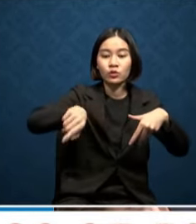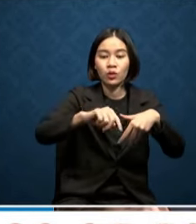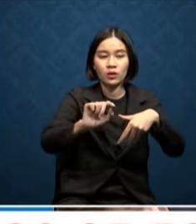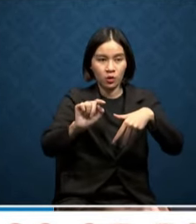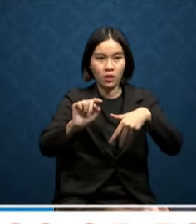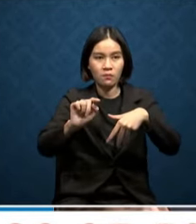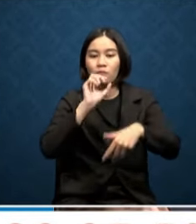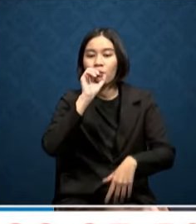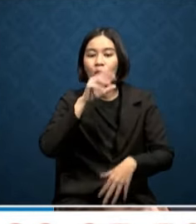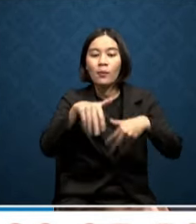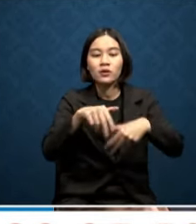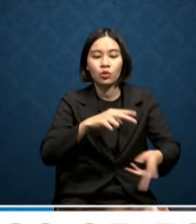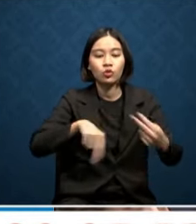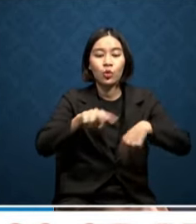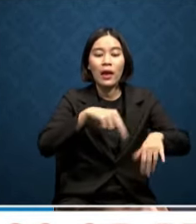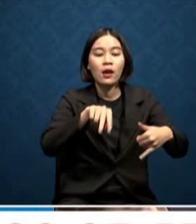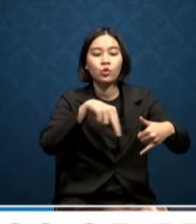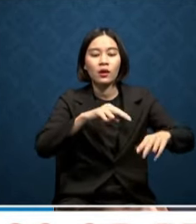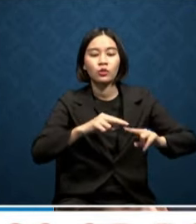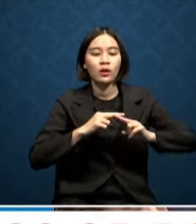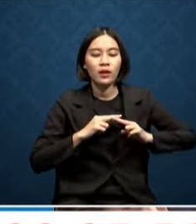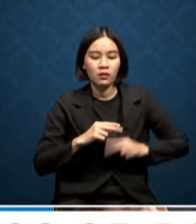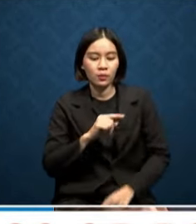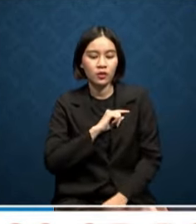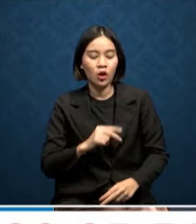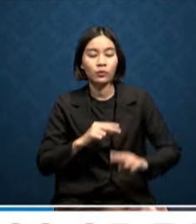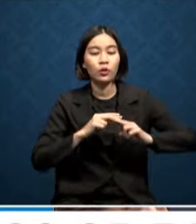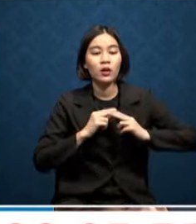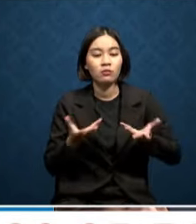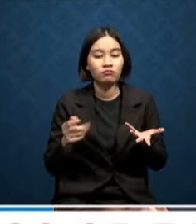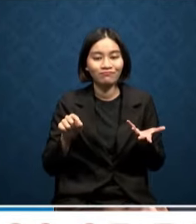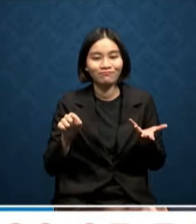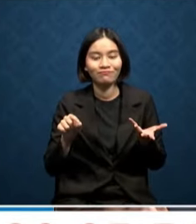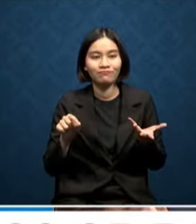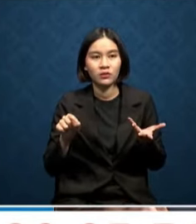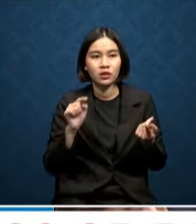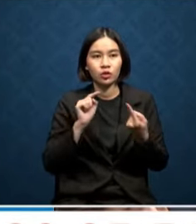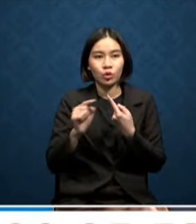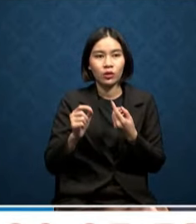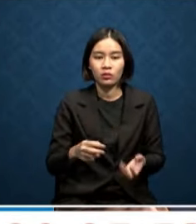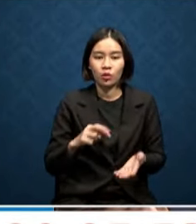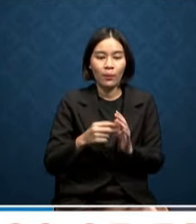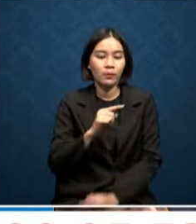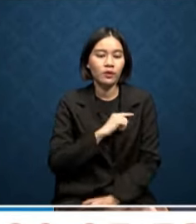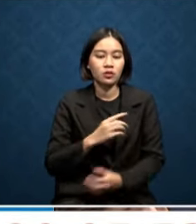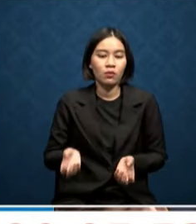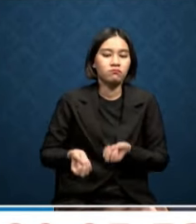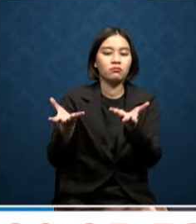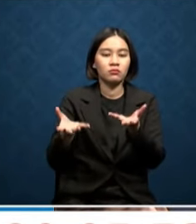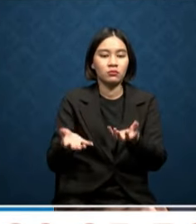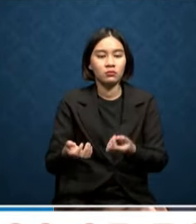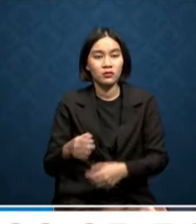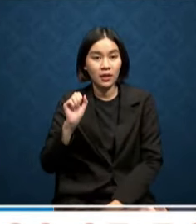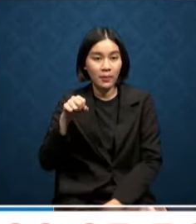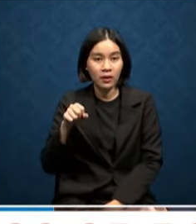เนี่ยดูแลตัวเองรับผิดชอบตัวเองอันนี้มันจะเป็นการโยนความรับผิดชอบมากเกินไปหรือ